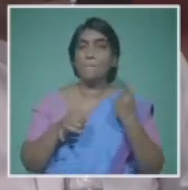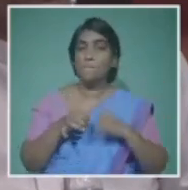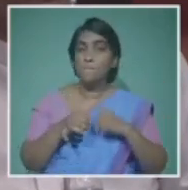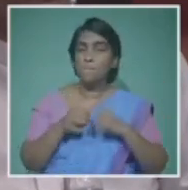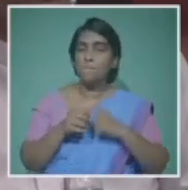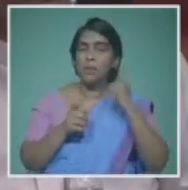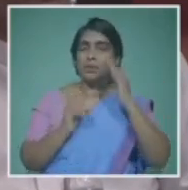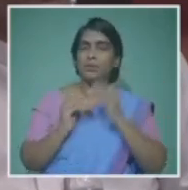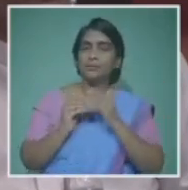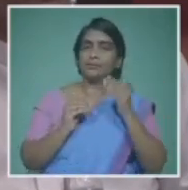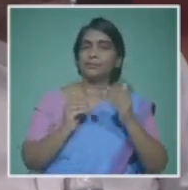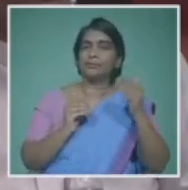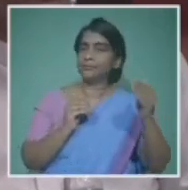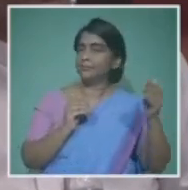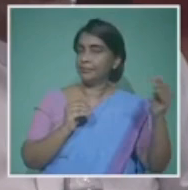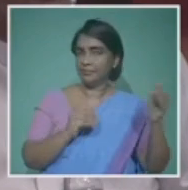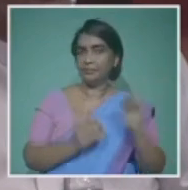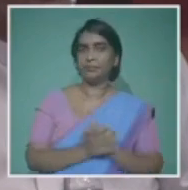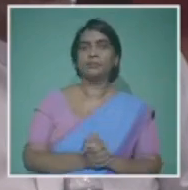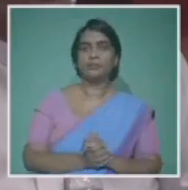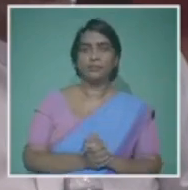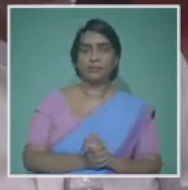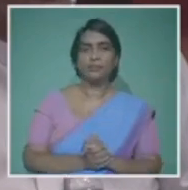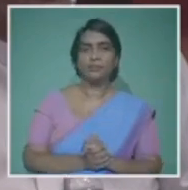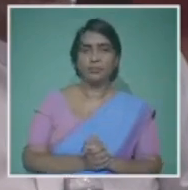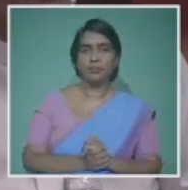kerana kita ni. You only delay in the problem.